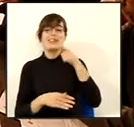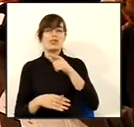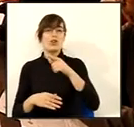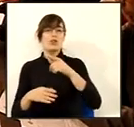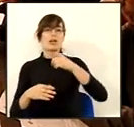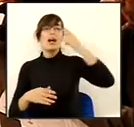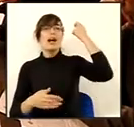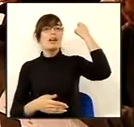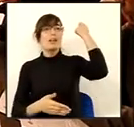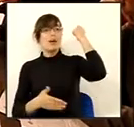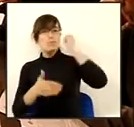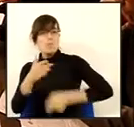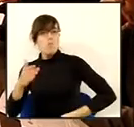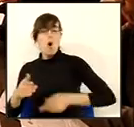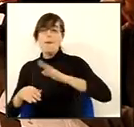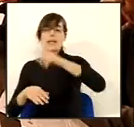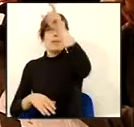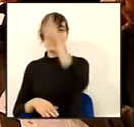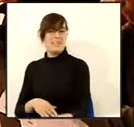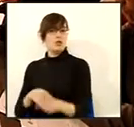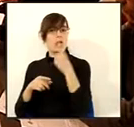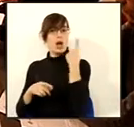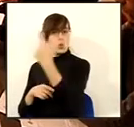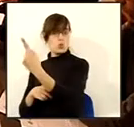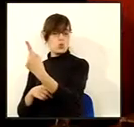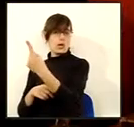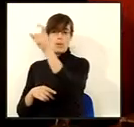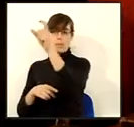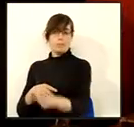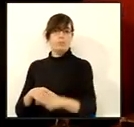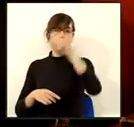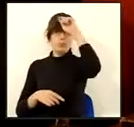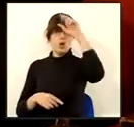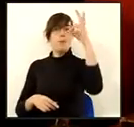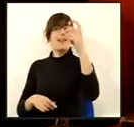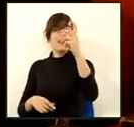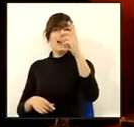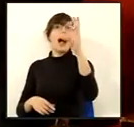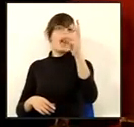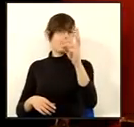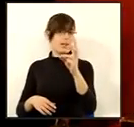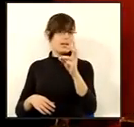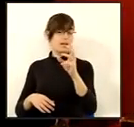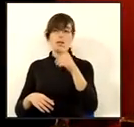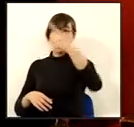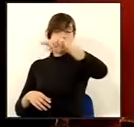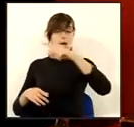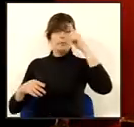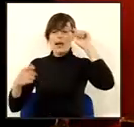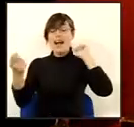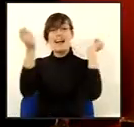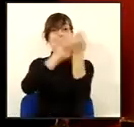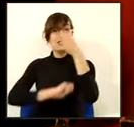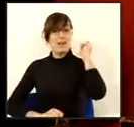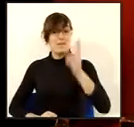condemnatòria directament a una persona, és un escarni directament a un nom i uns cognoms, i simplement el que han fet vostès, els de Capgirant Bec